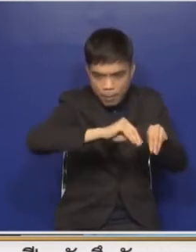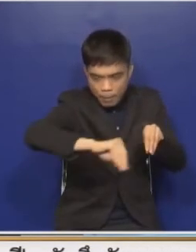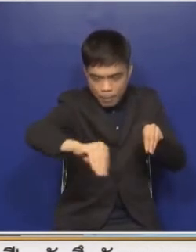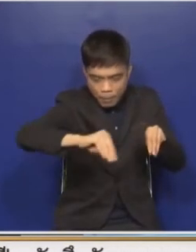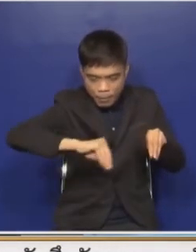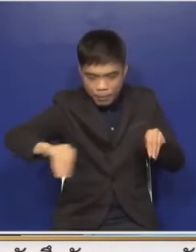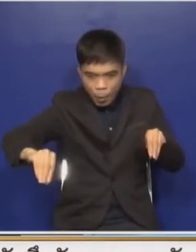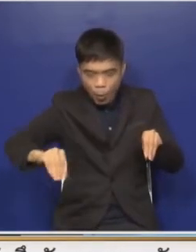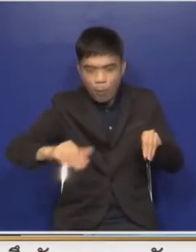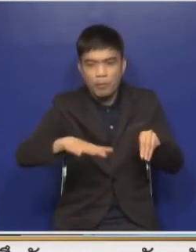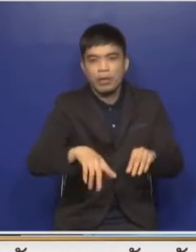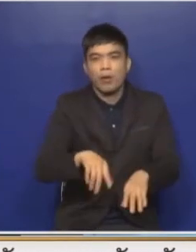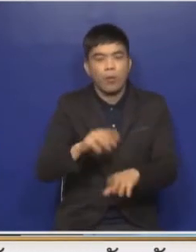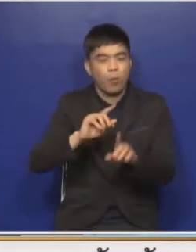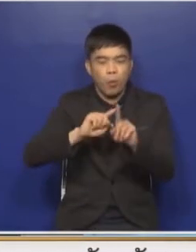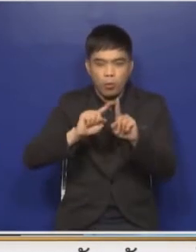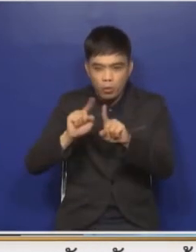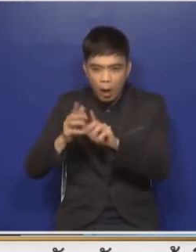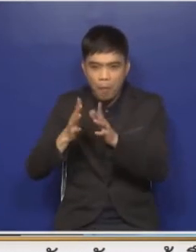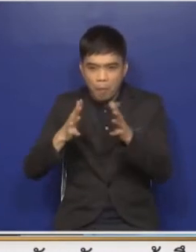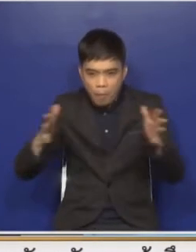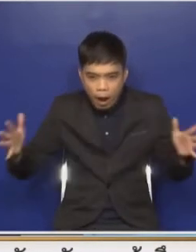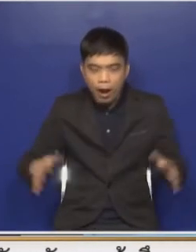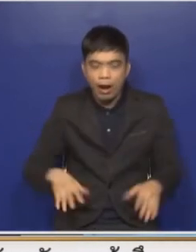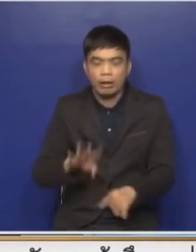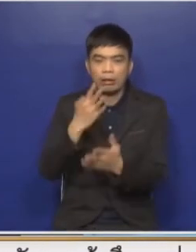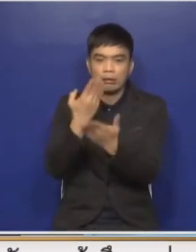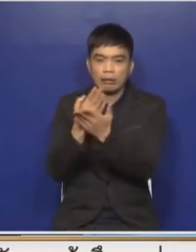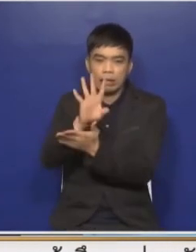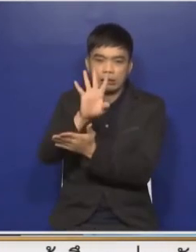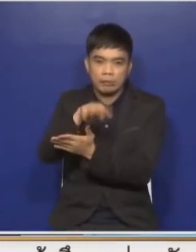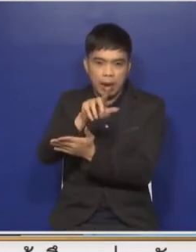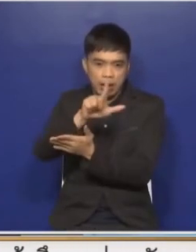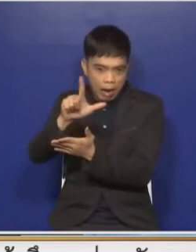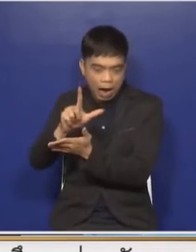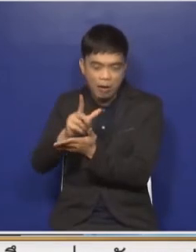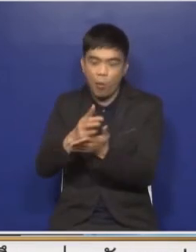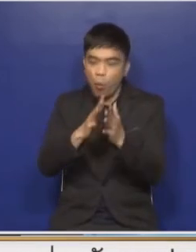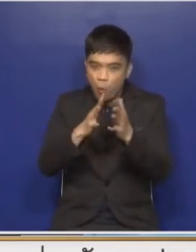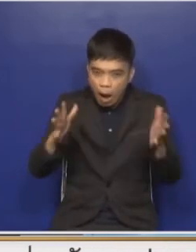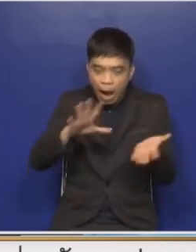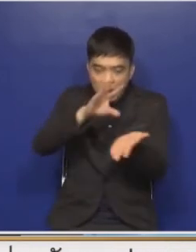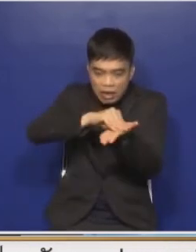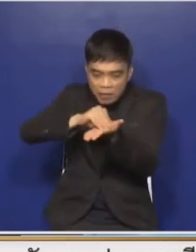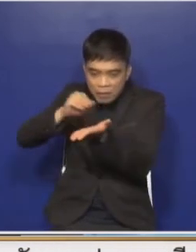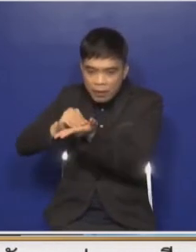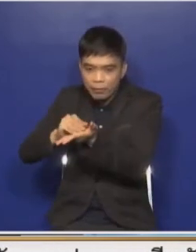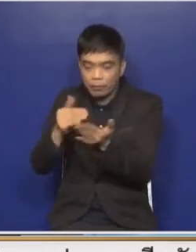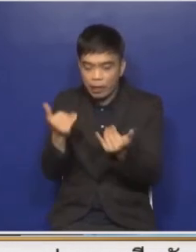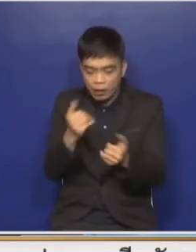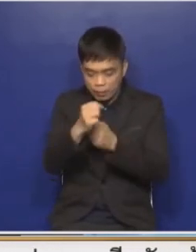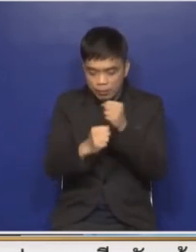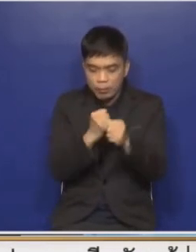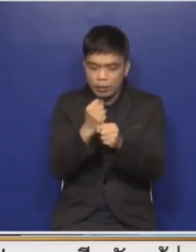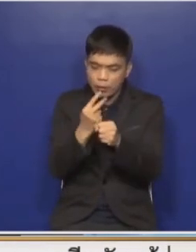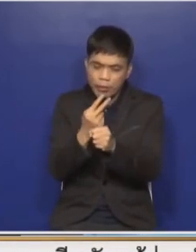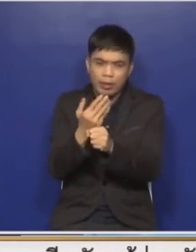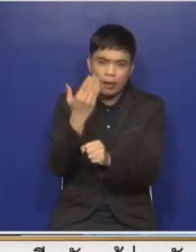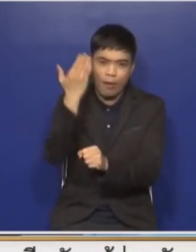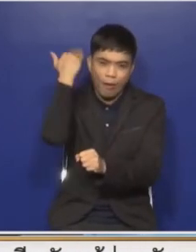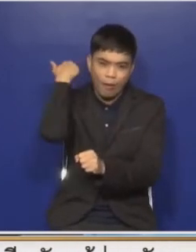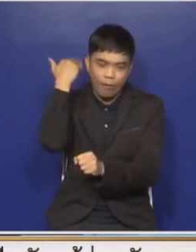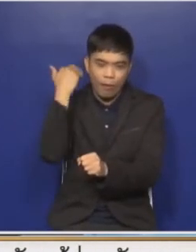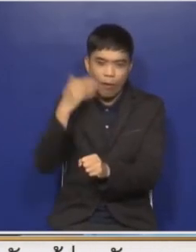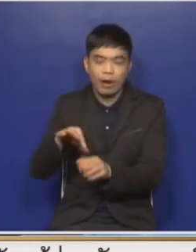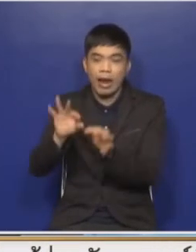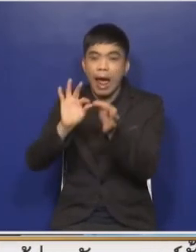ได้ให้กับจังหวัดปีละไม่ต่ำกว่า 4,000 ล้านบาทแต่ปัจจุบันนี้นะครับ 2-3 ปีมานี้เนื่องจากว่ามีพริกจากต่างประเทศนะครับจ